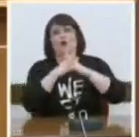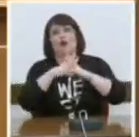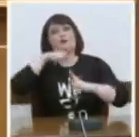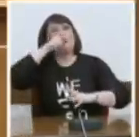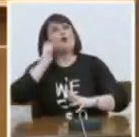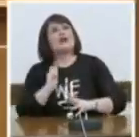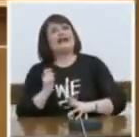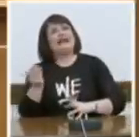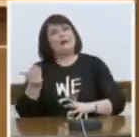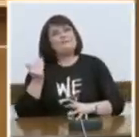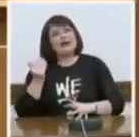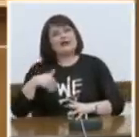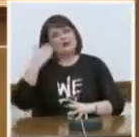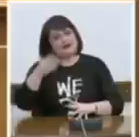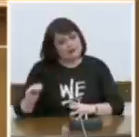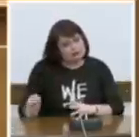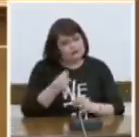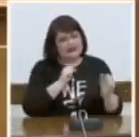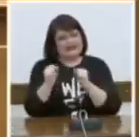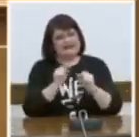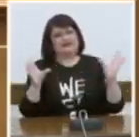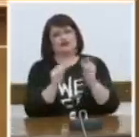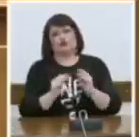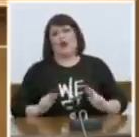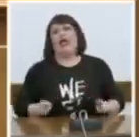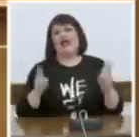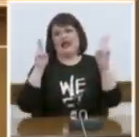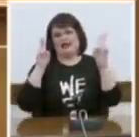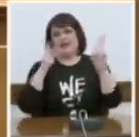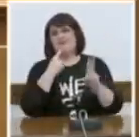κρίση που ακολούθησε. Αυτή είναι η αλήθεια. Για να μην λέμε ότι θέλουμε εδώ.